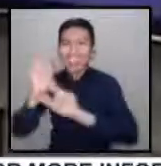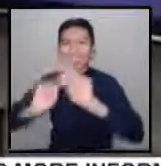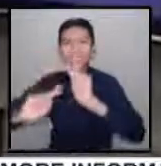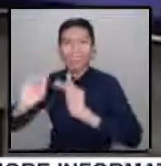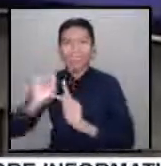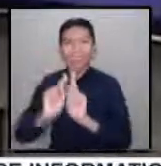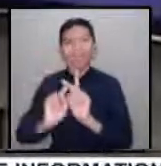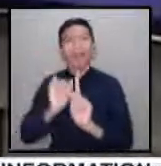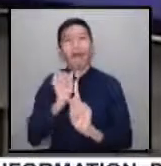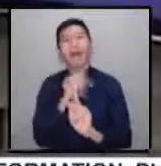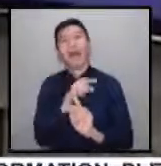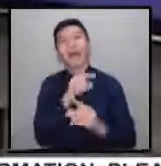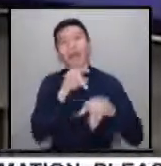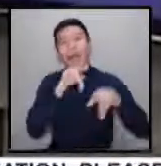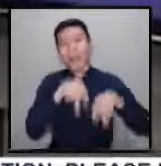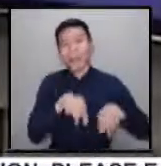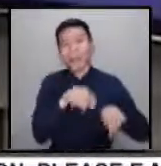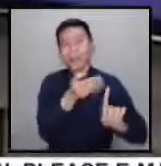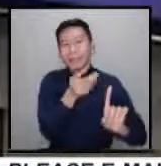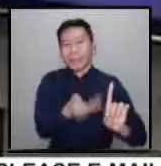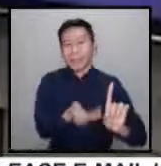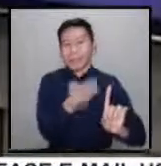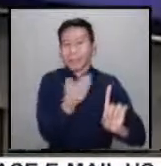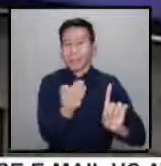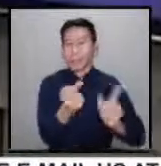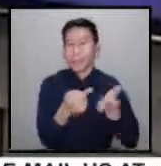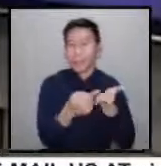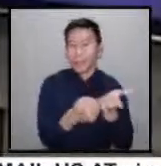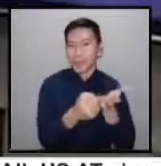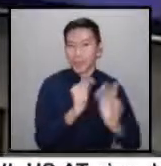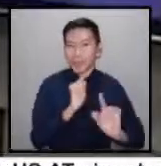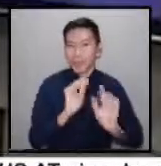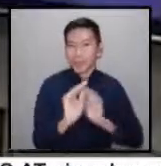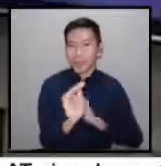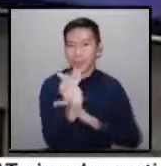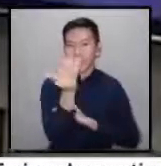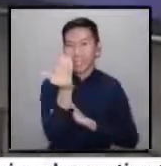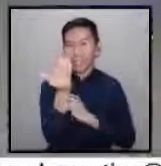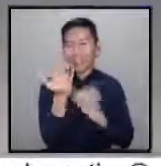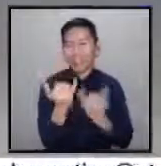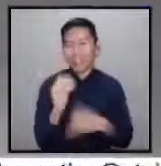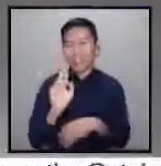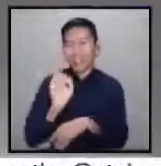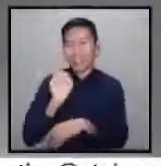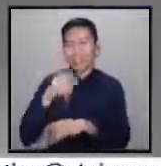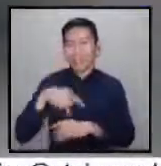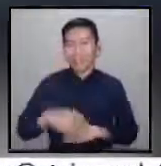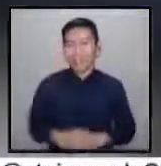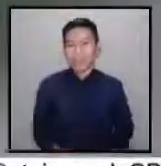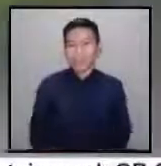at content creator na ating makakasama ngayong umaga dito sa RSP.